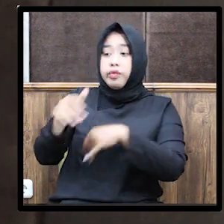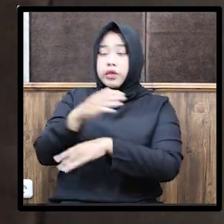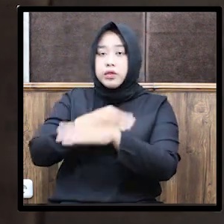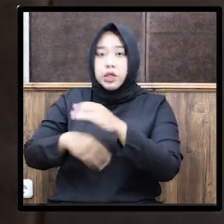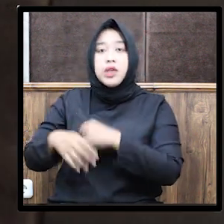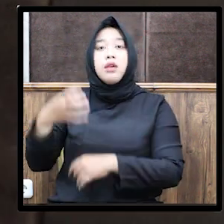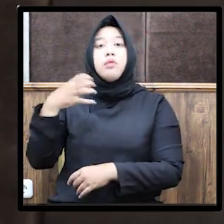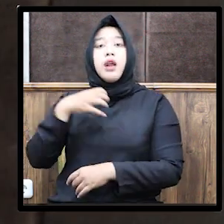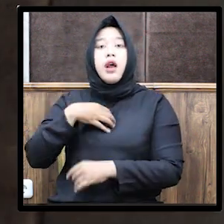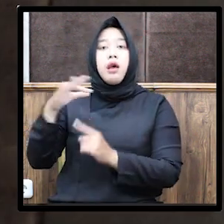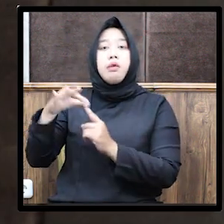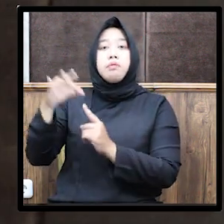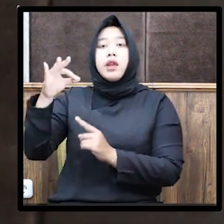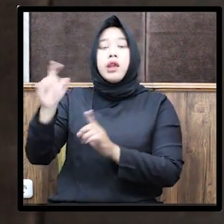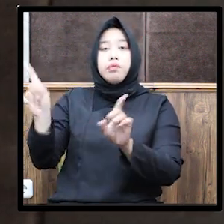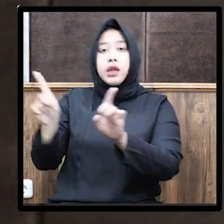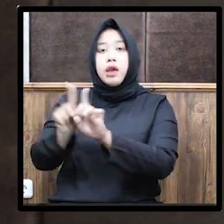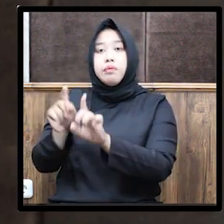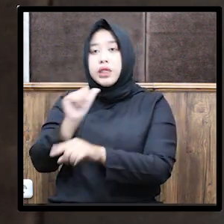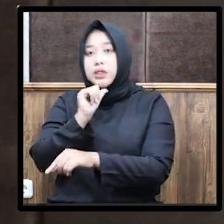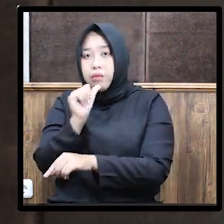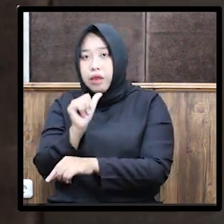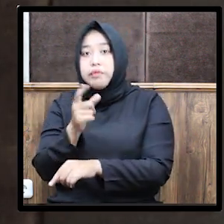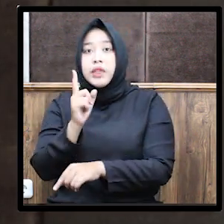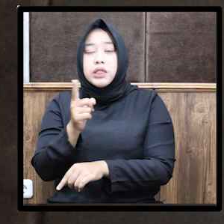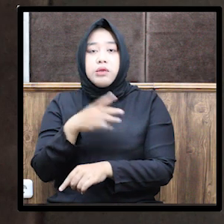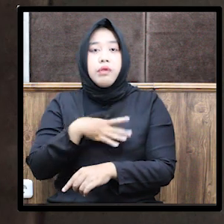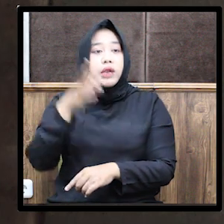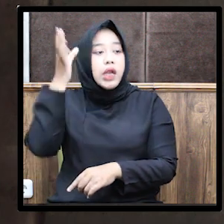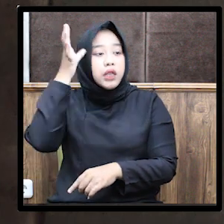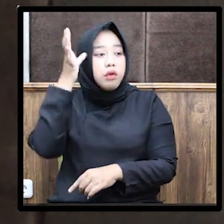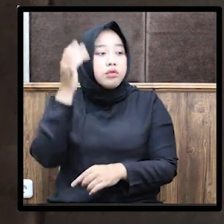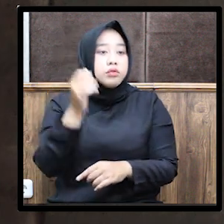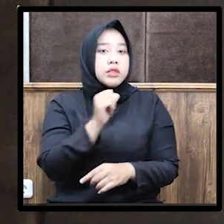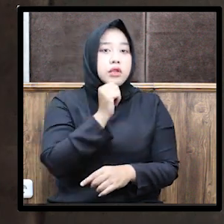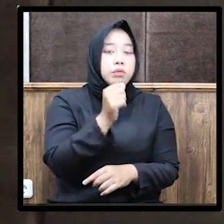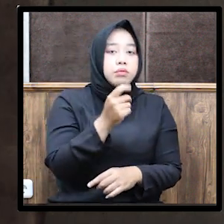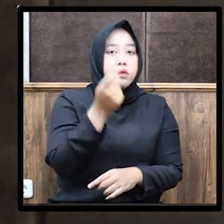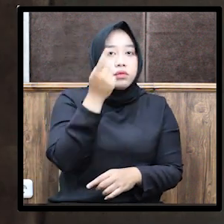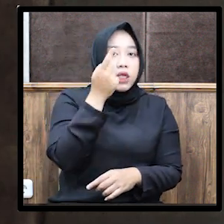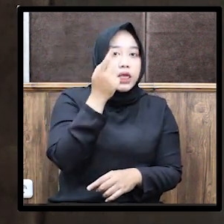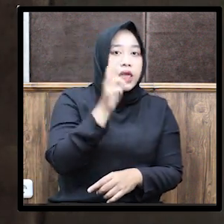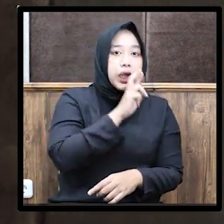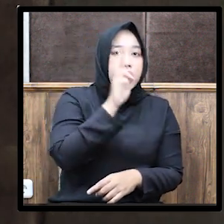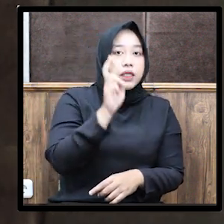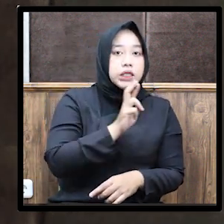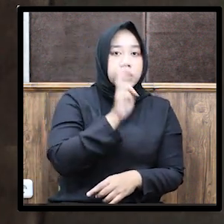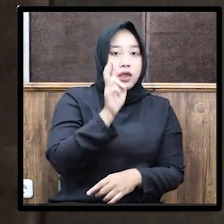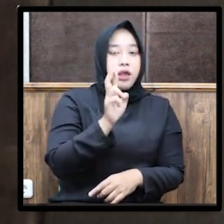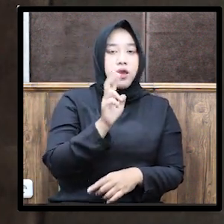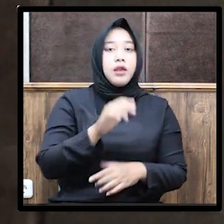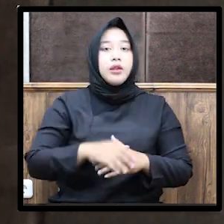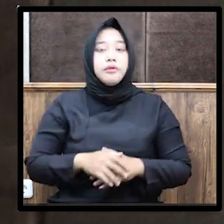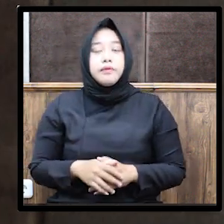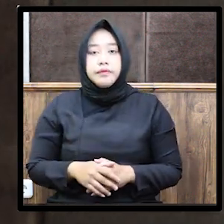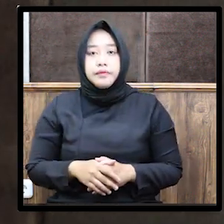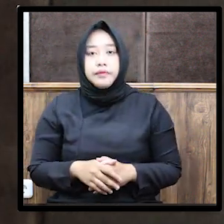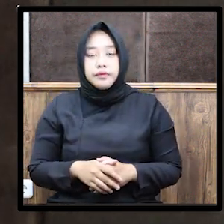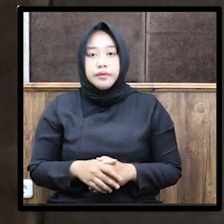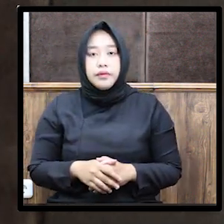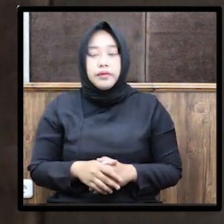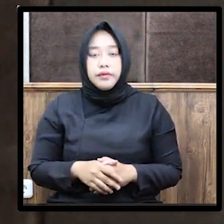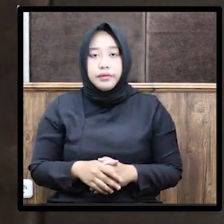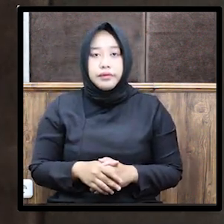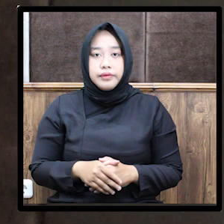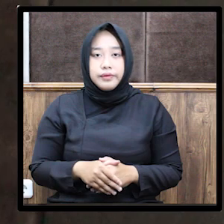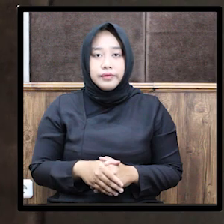sendiri, sementara pendamping yang dipilihkan juga belum tentu bisa menjaga kerahasiaan, bahkan bisa